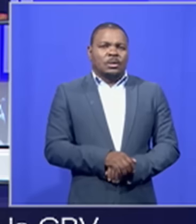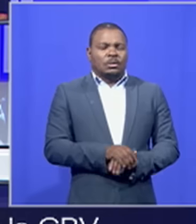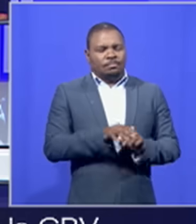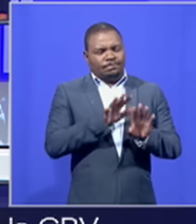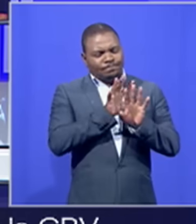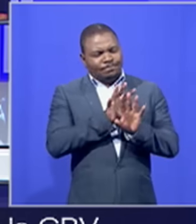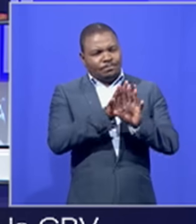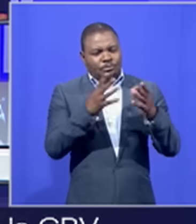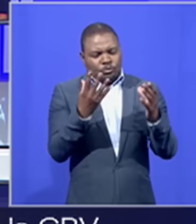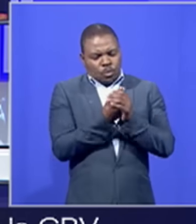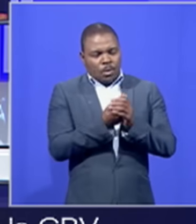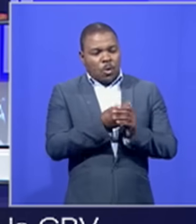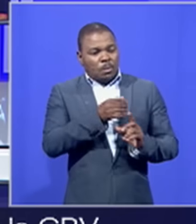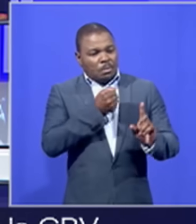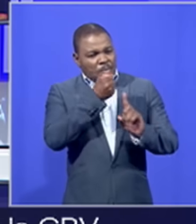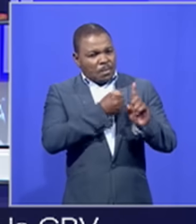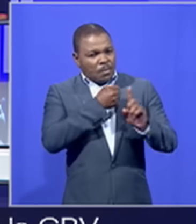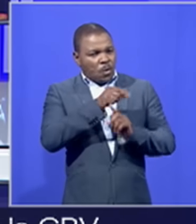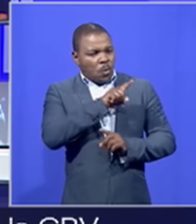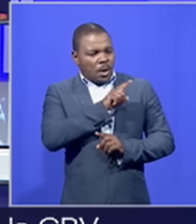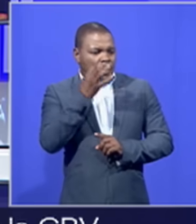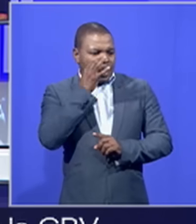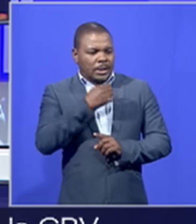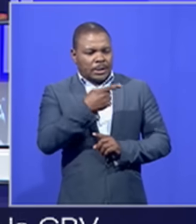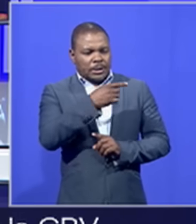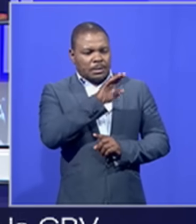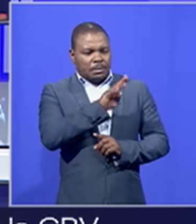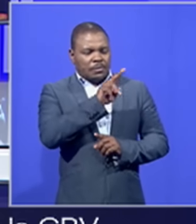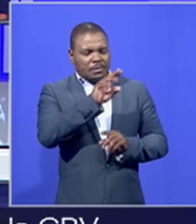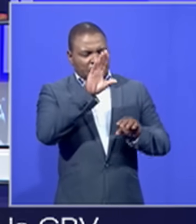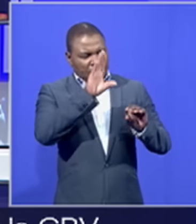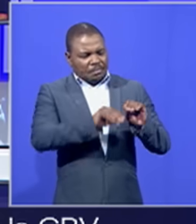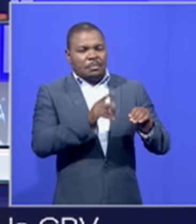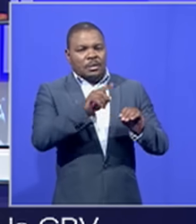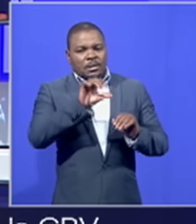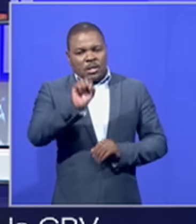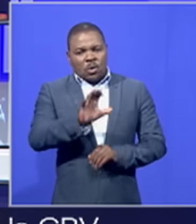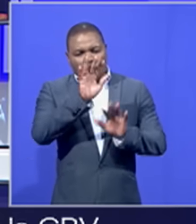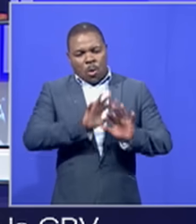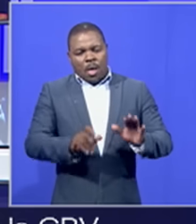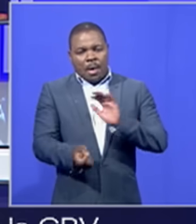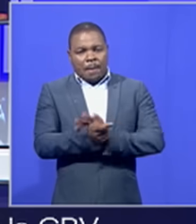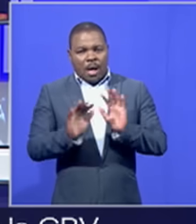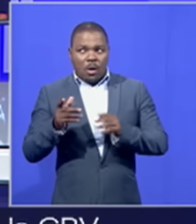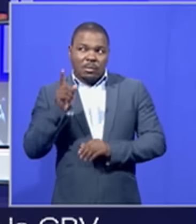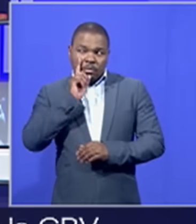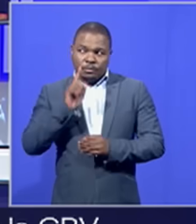le nngwe gore tirisodikgoka e fele a re lebelele ditiragalo go ralala naga ya Africa Borwa.